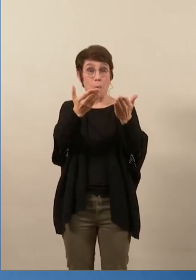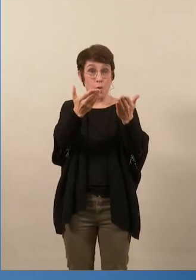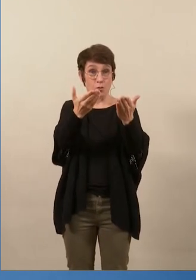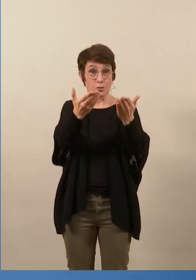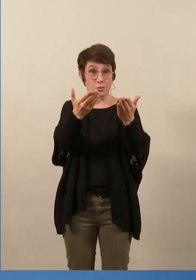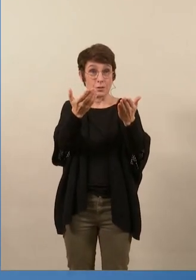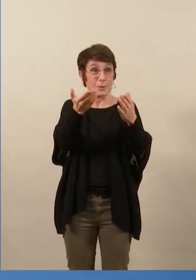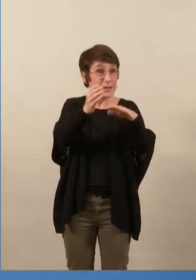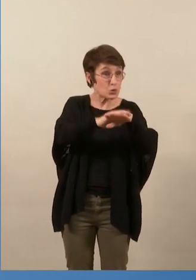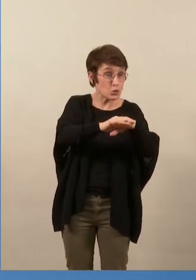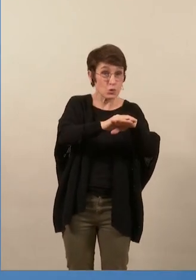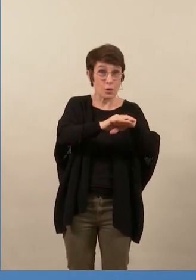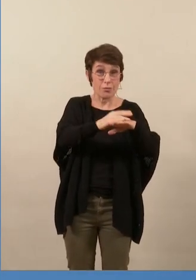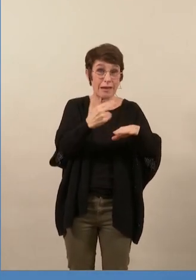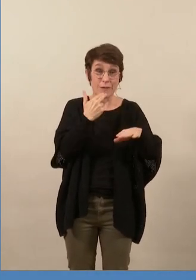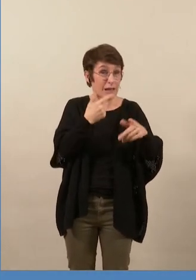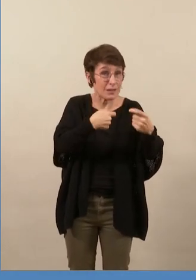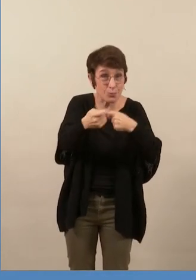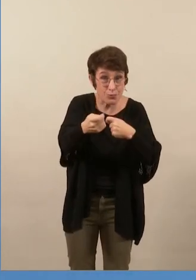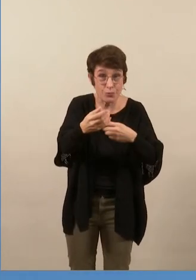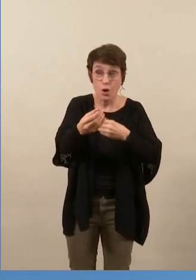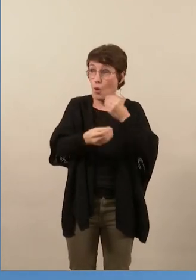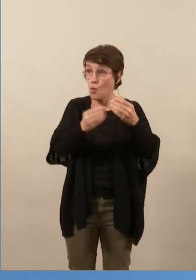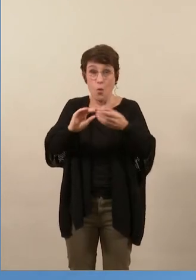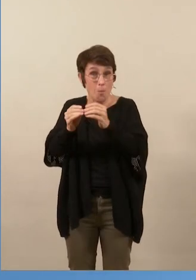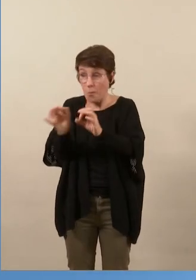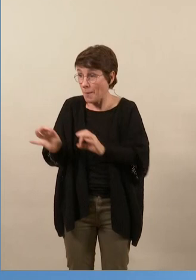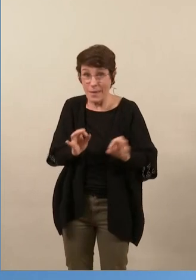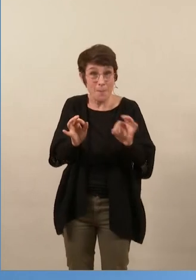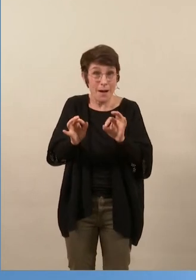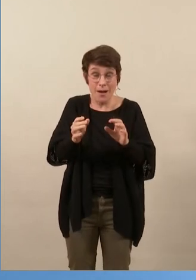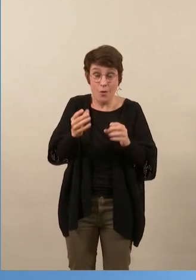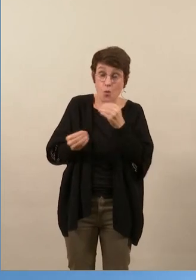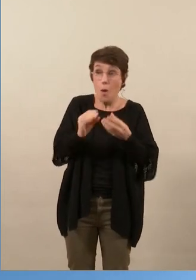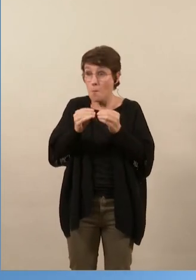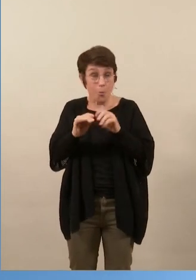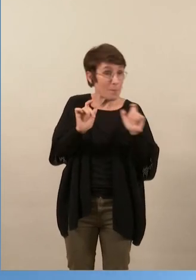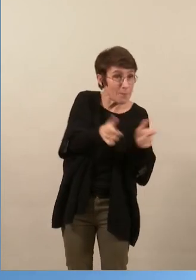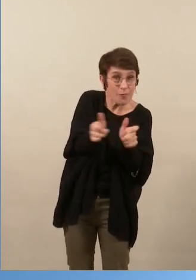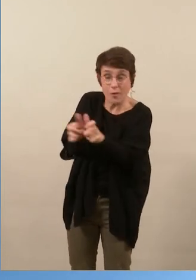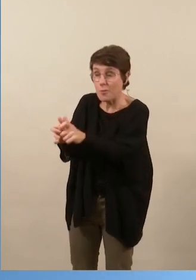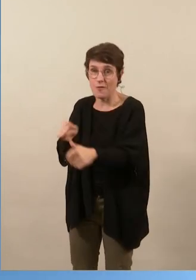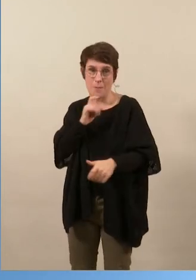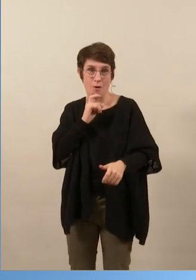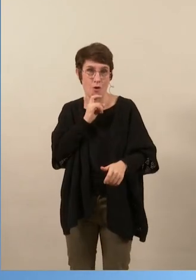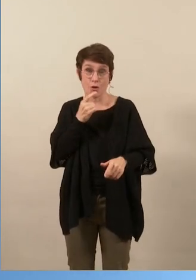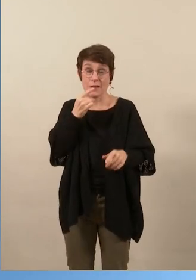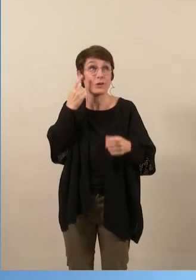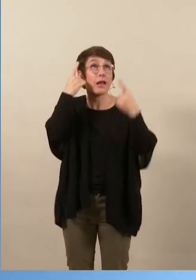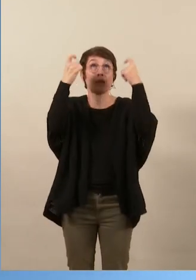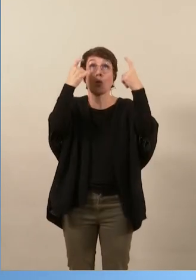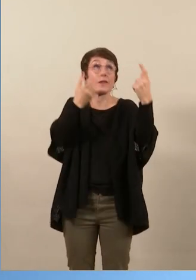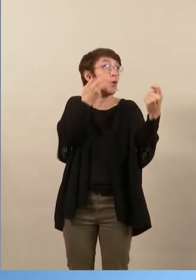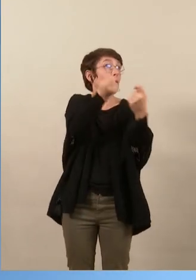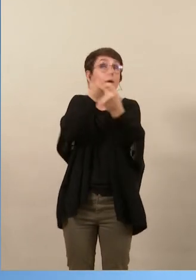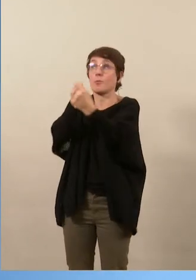d'efficacité soit n'existe pas tant que les problèmes n'ont pas été identifiés ou définis mais